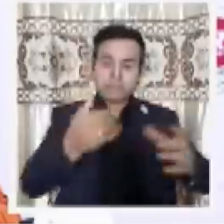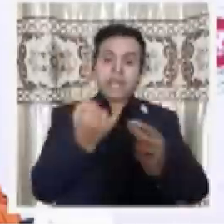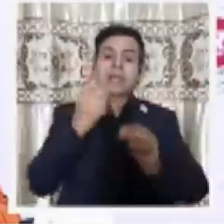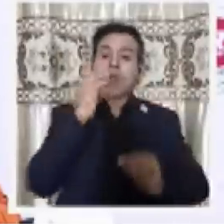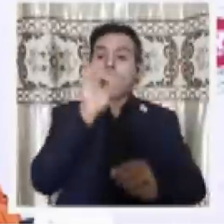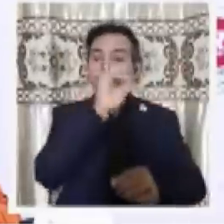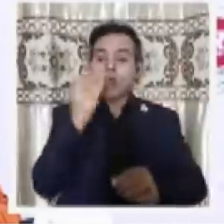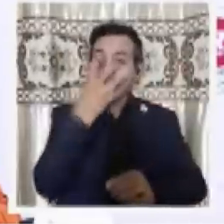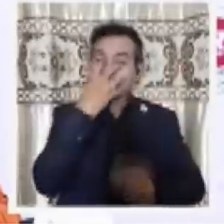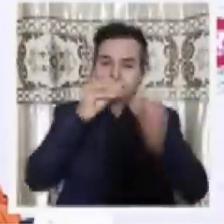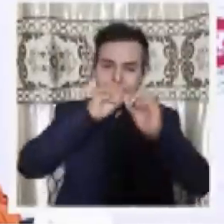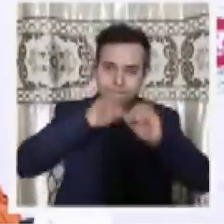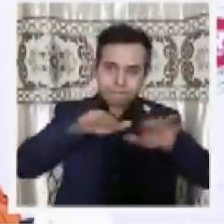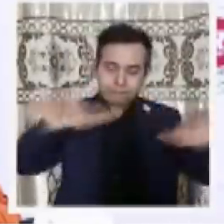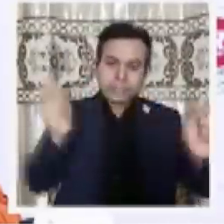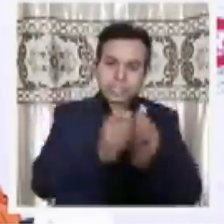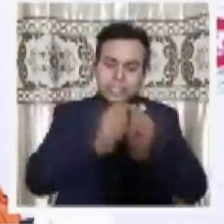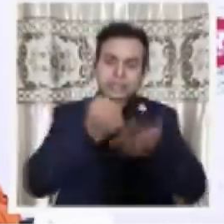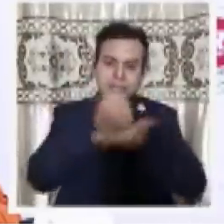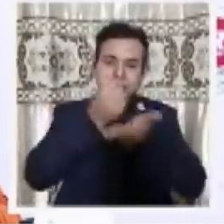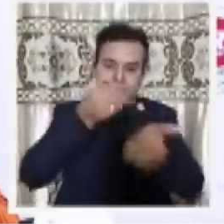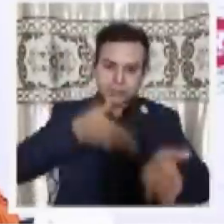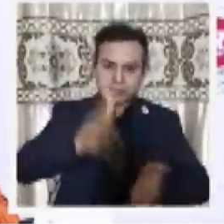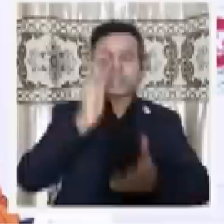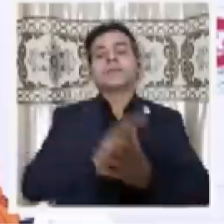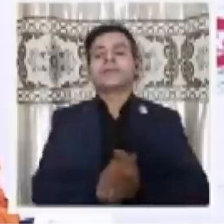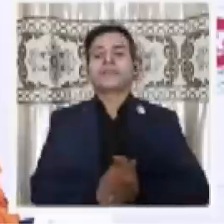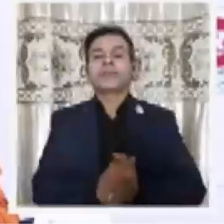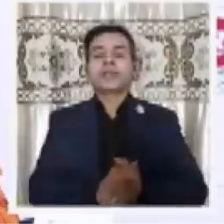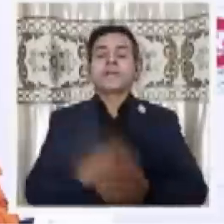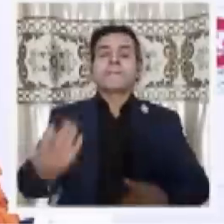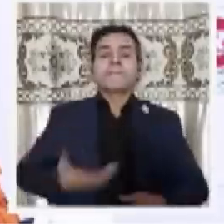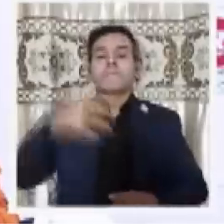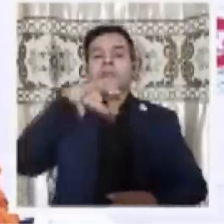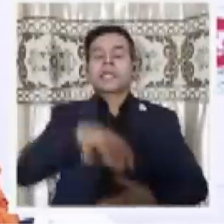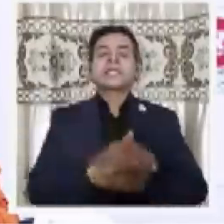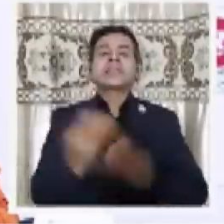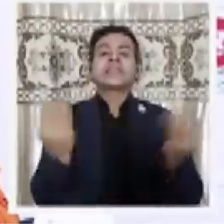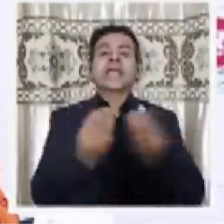লিকুইড অক্সিজেন ট্যাঙ্ক এবং কেন্দ্রীয় অক্সিজেন লাইন স্থাপনের কাজ চালিয়ে যাচ্ছেন।